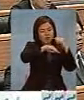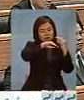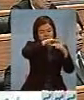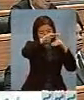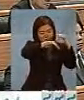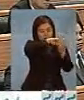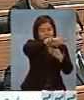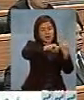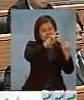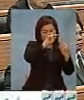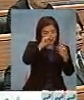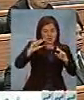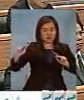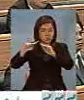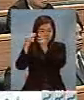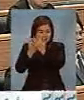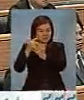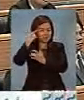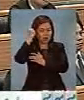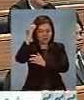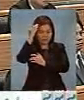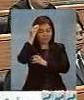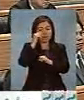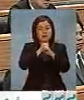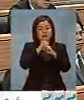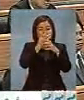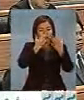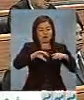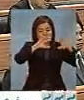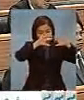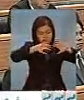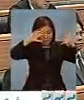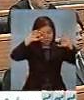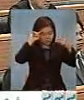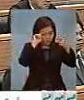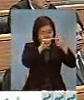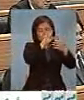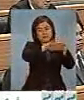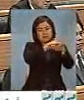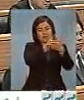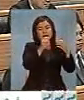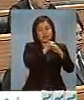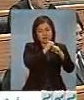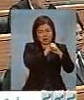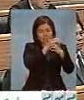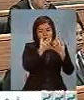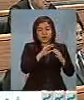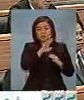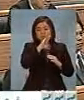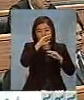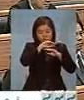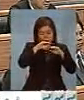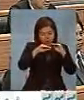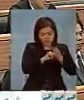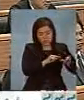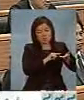ป็นระดับมันสมองของประเทศฝ่ายบริหารกำกับด้านนโยบายหากมีโครงการที่ต้องผ่านการ